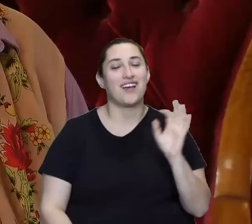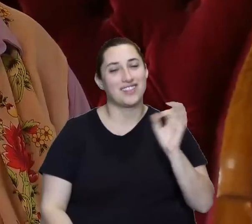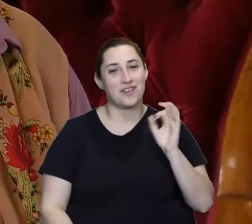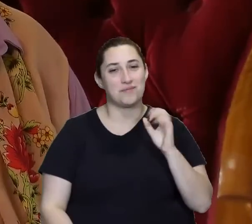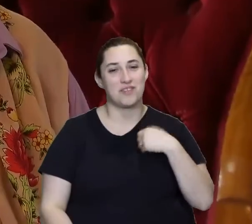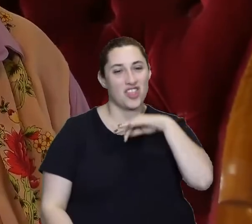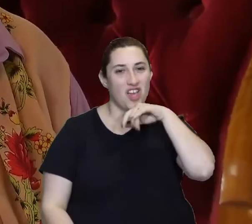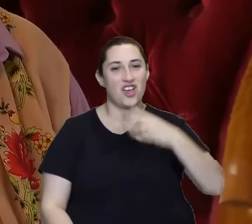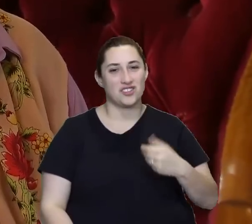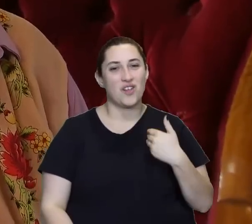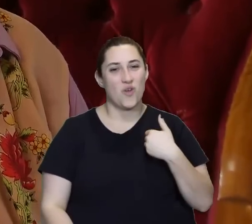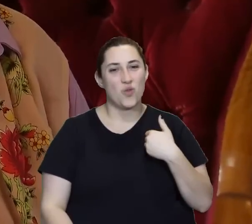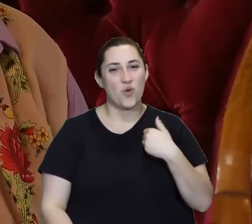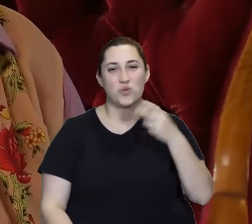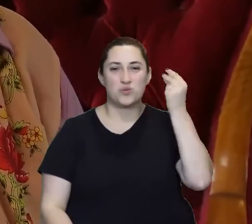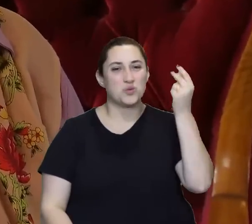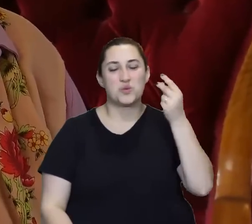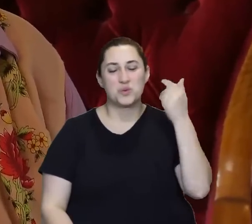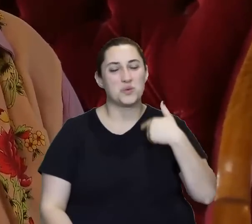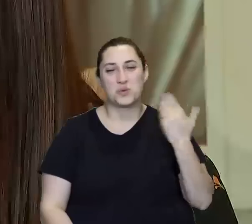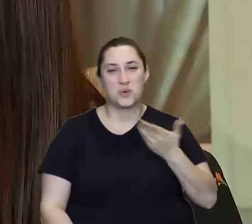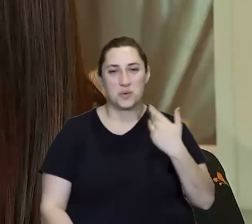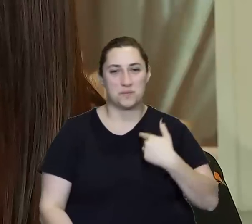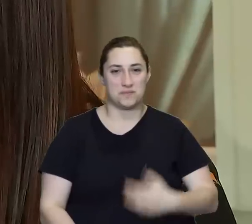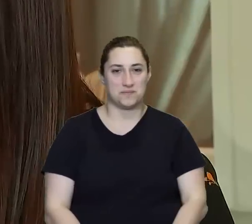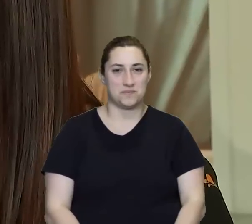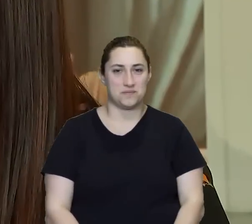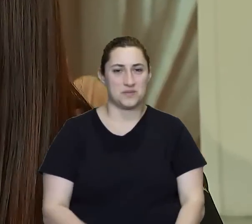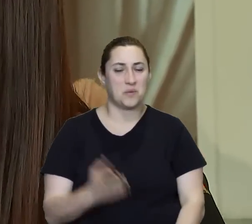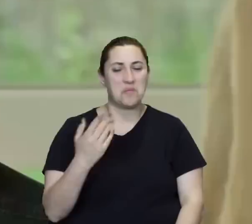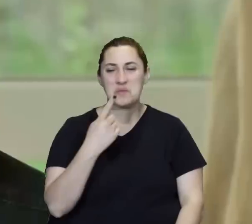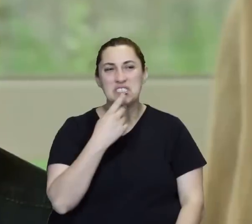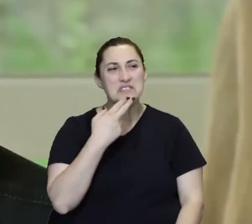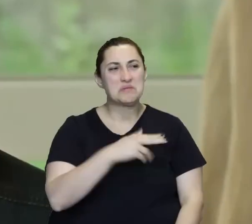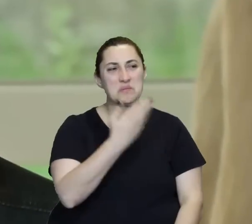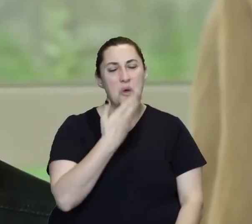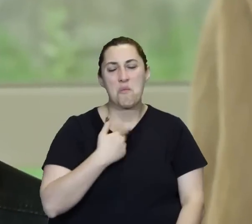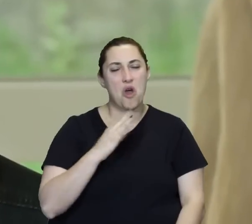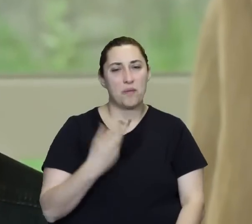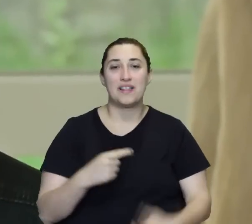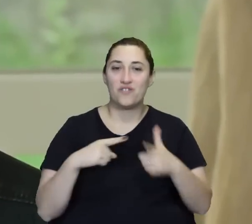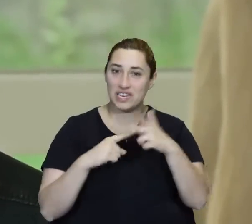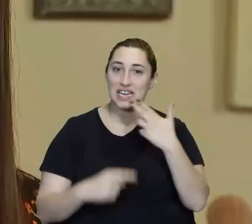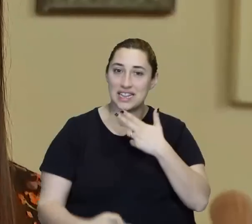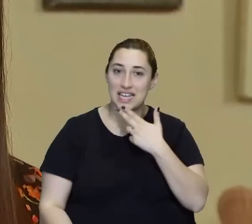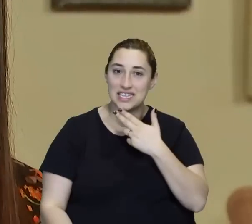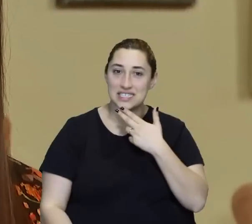Tabii yaşlandım artık değil mi? Unutup duruyorum. Söylemiştir kızım. Fikriye